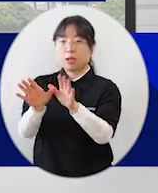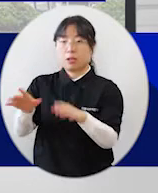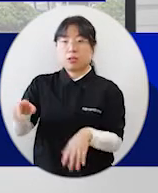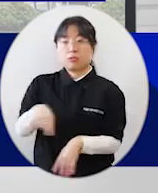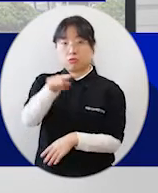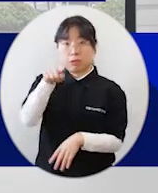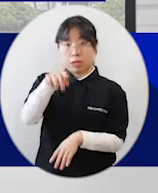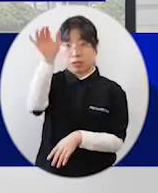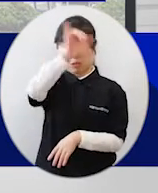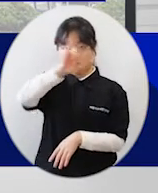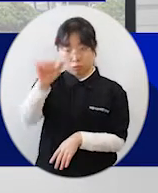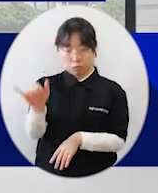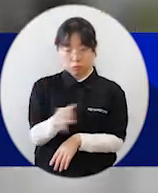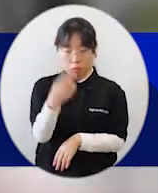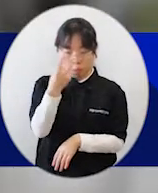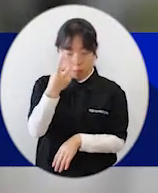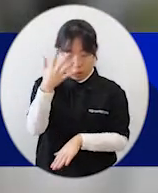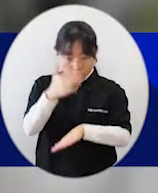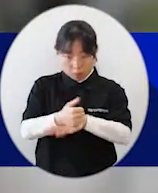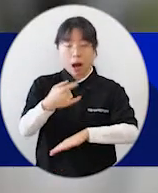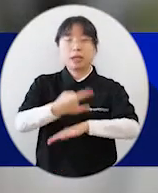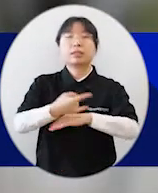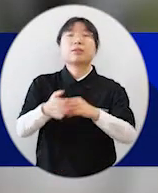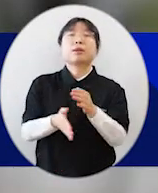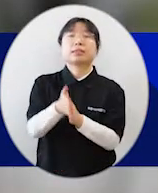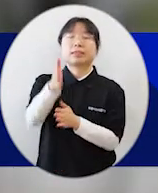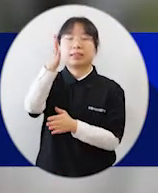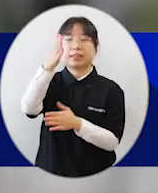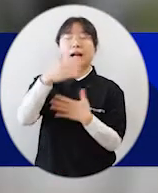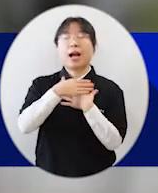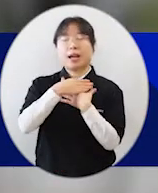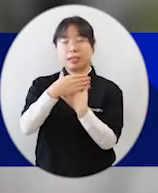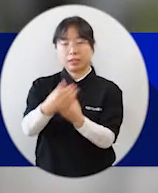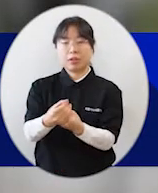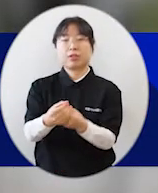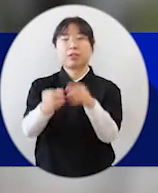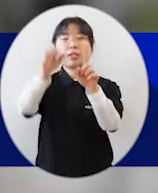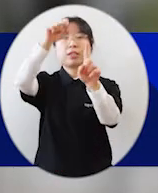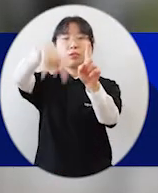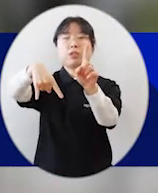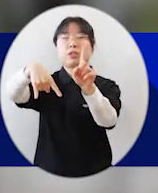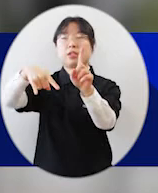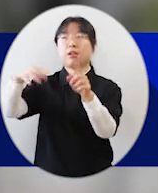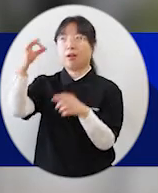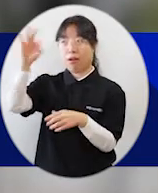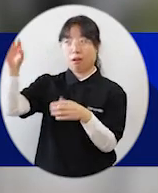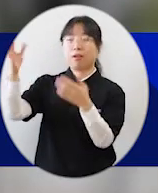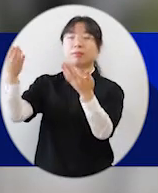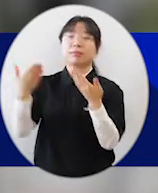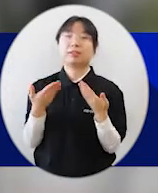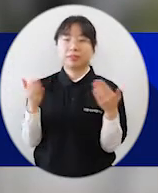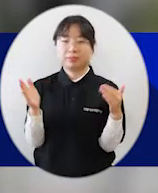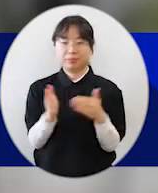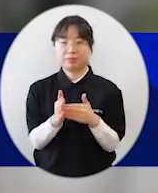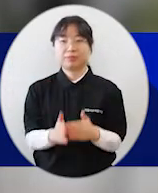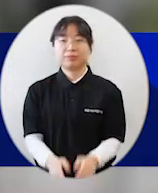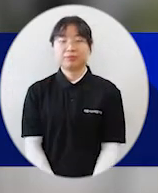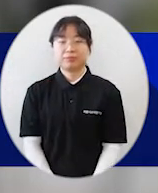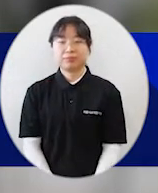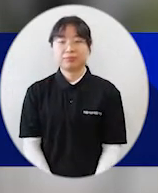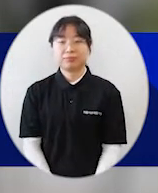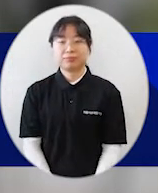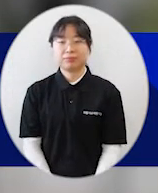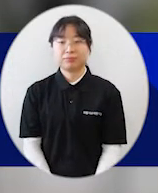달성했다는 소식입니다 특히 안전 예산 비율 지역 안전 지수 교통사고 등 에서 2년 연속 전국